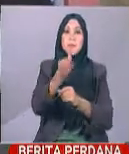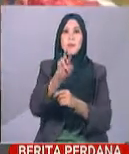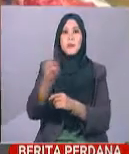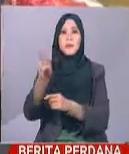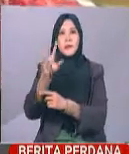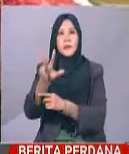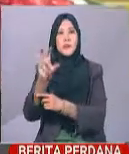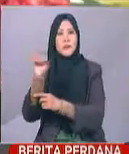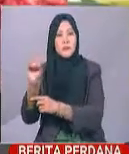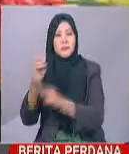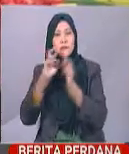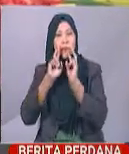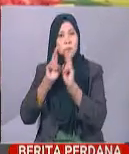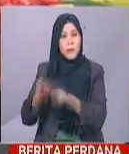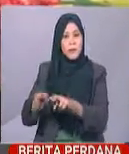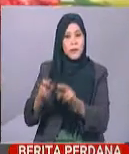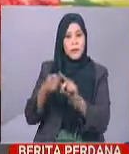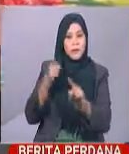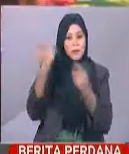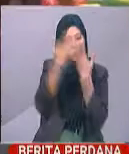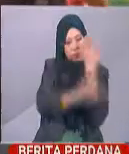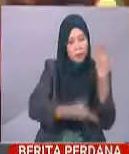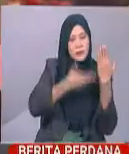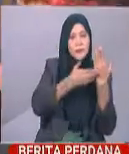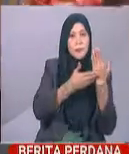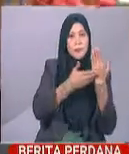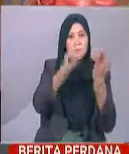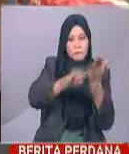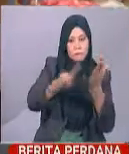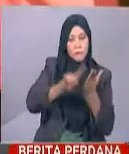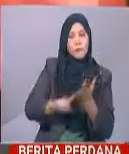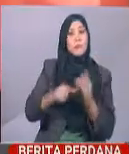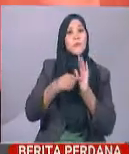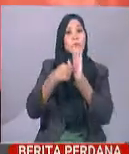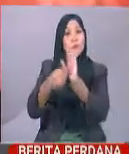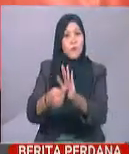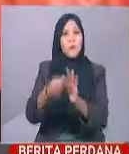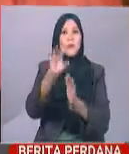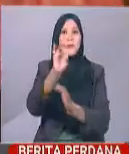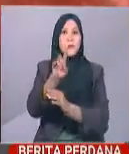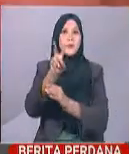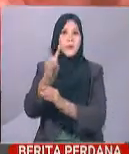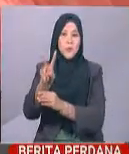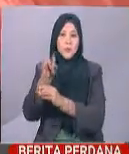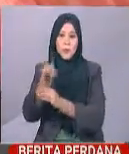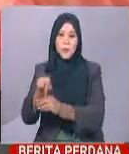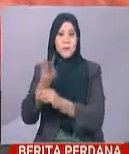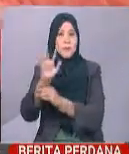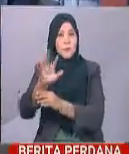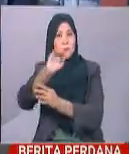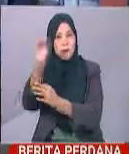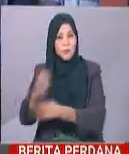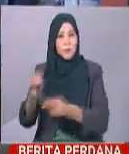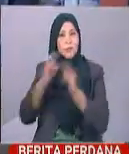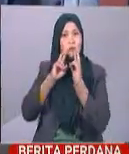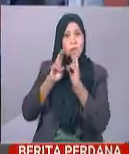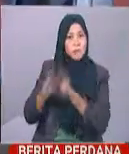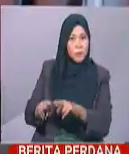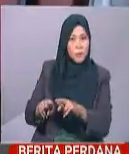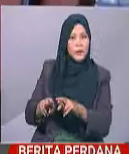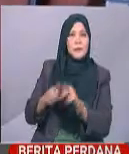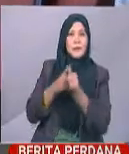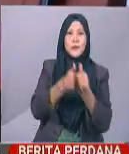1230 responden dari seluruh misi itu secara keseluruhan menunjukkan 8025 peratus responden